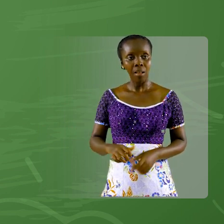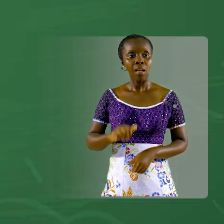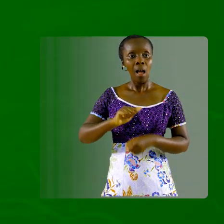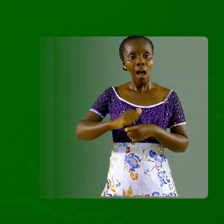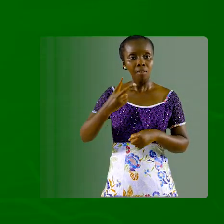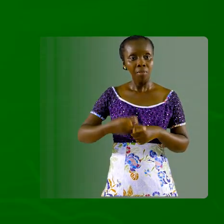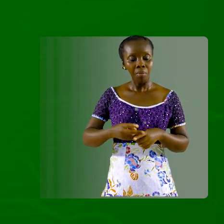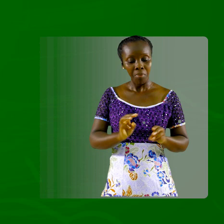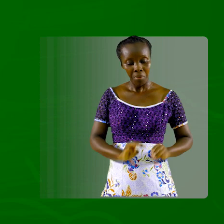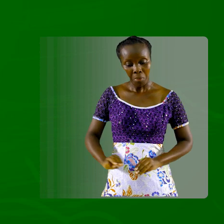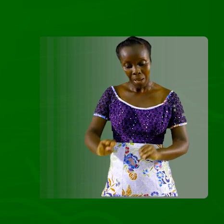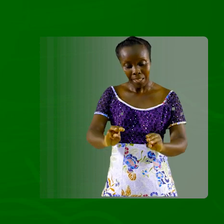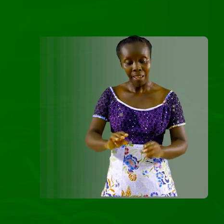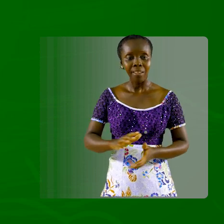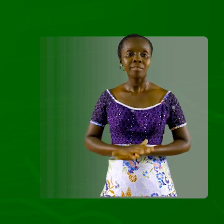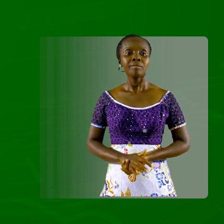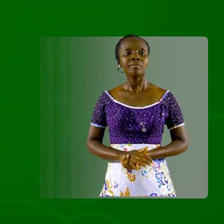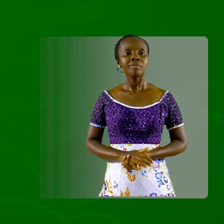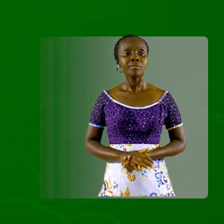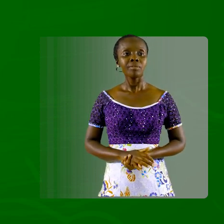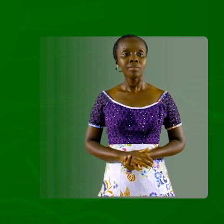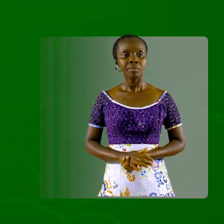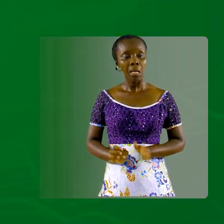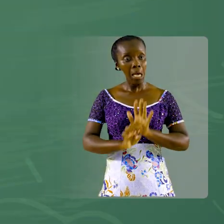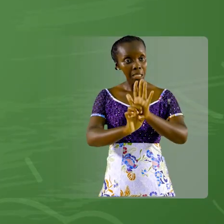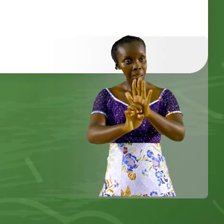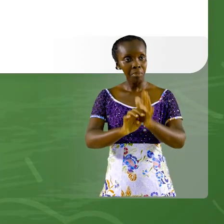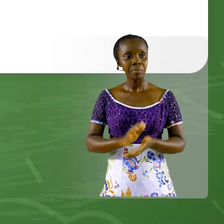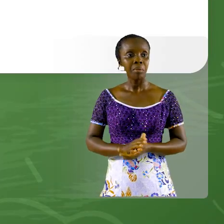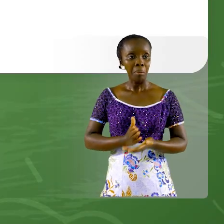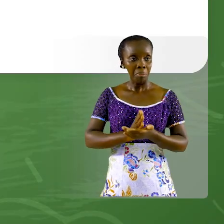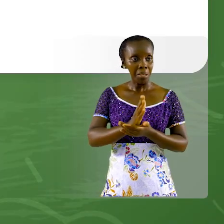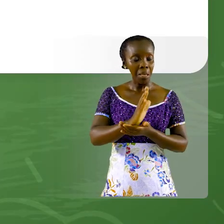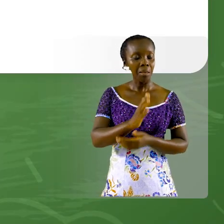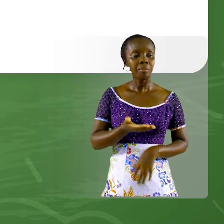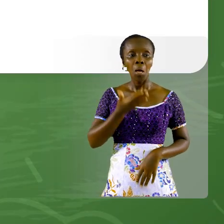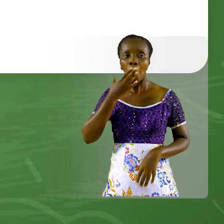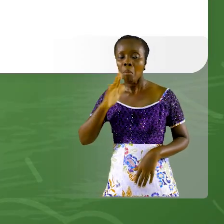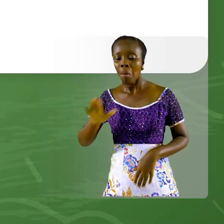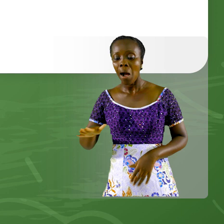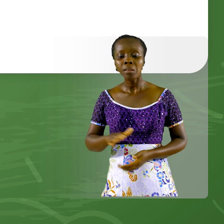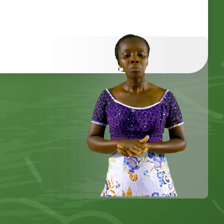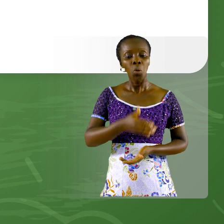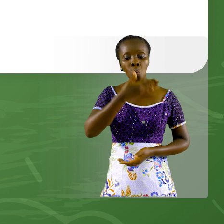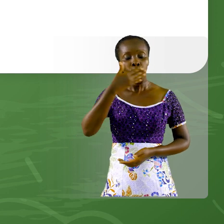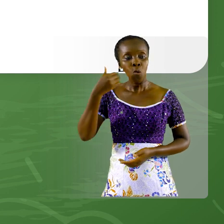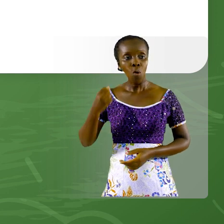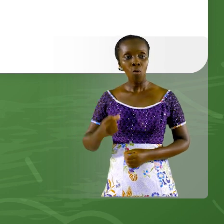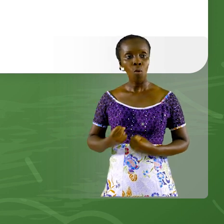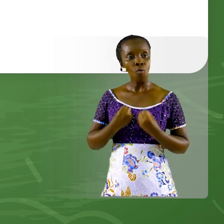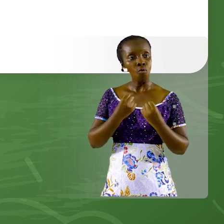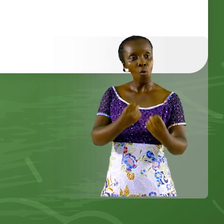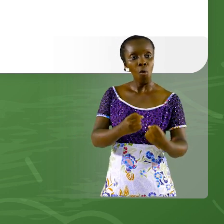les adverbes de manière. Nous avons bien, mal,